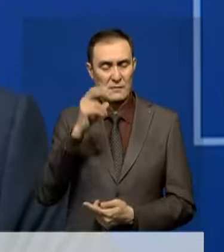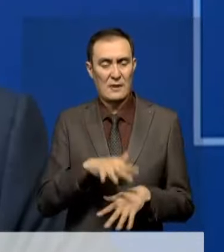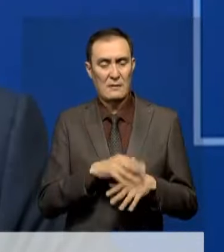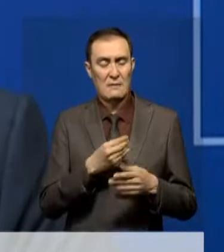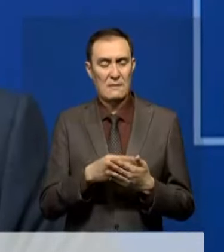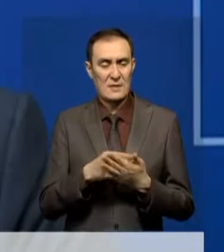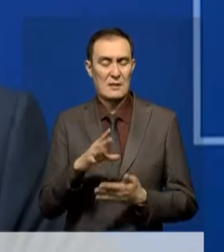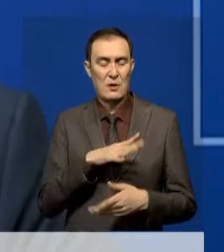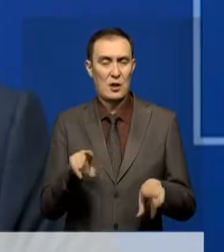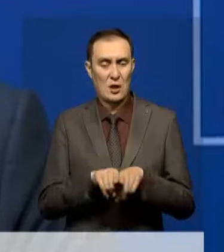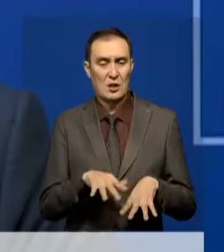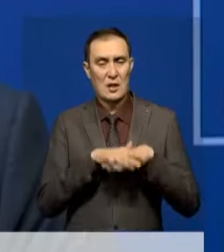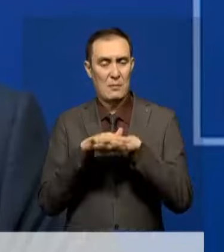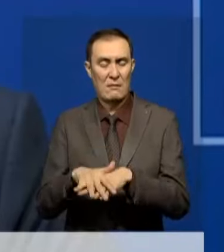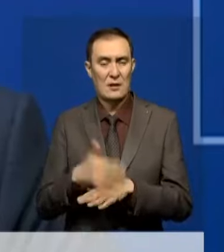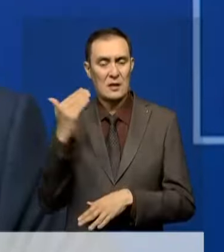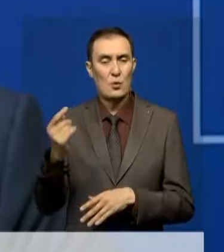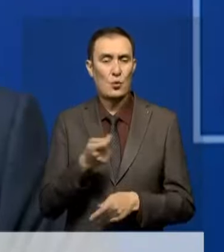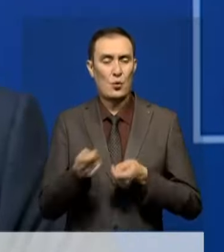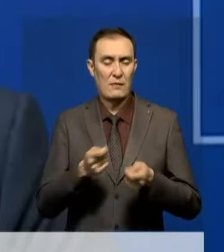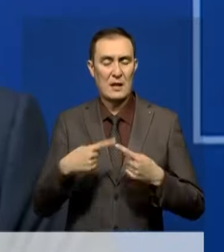инвестиций были также направлены собственниками.